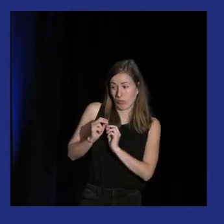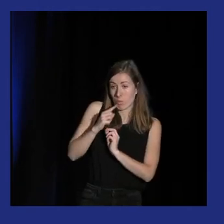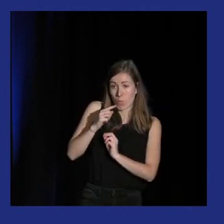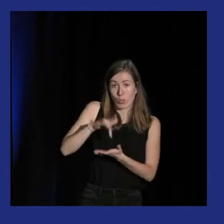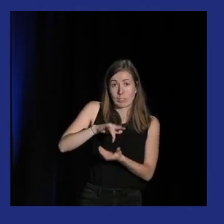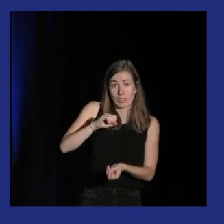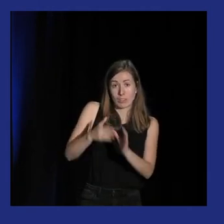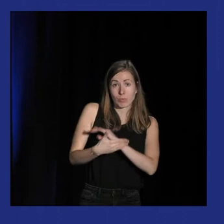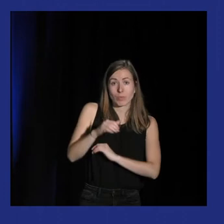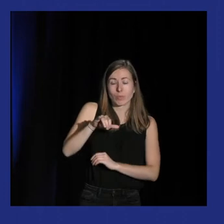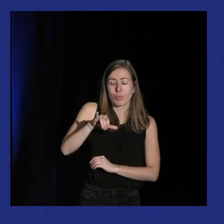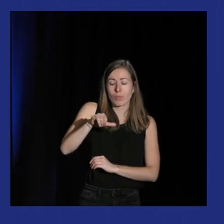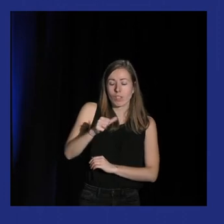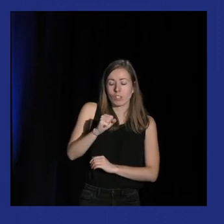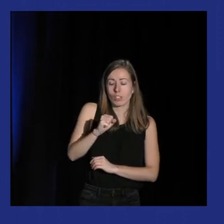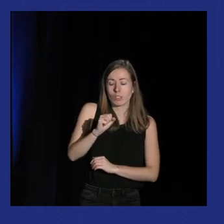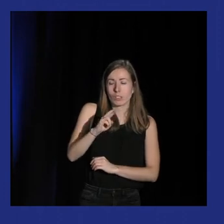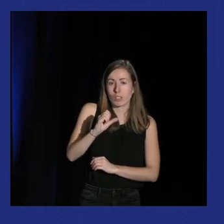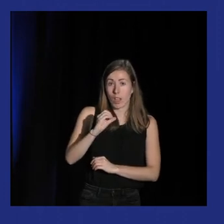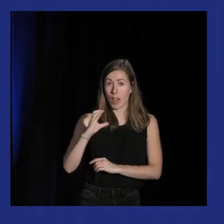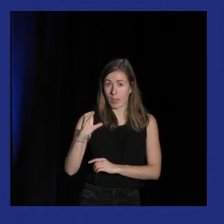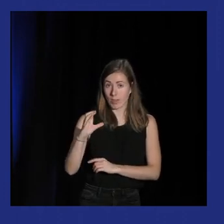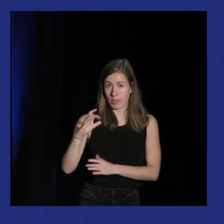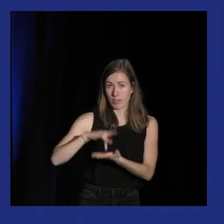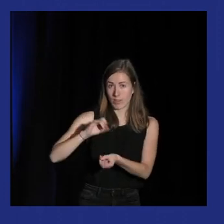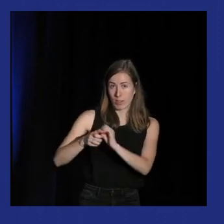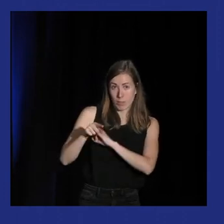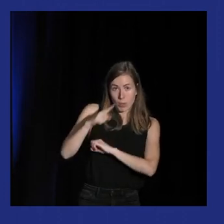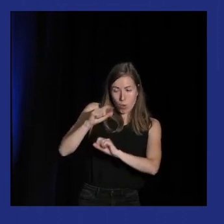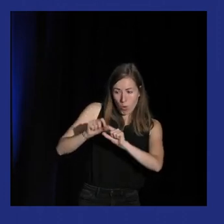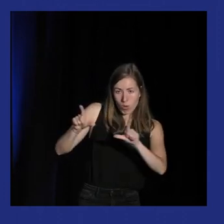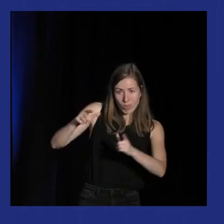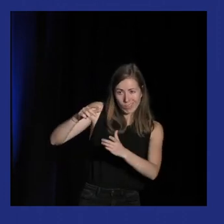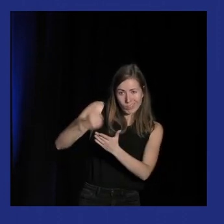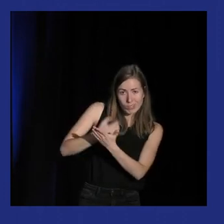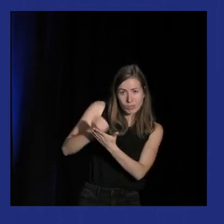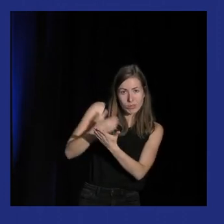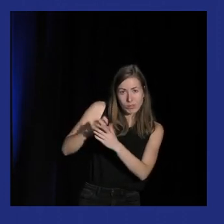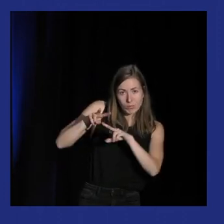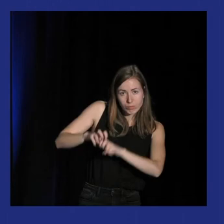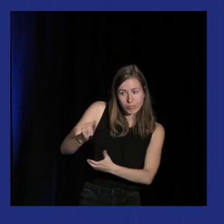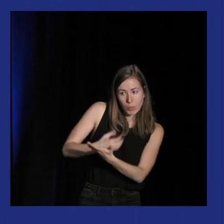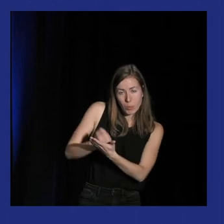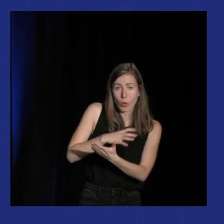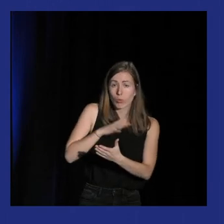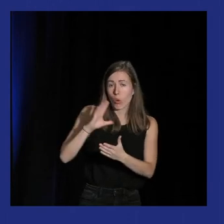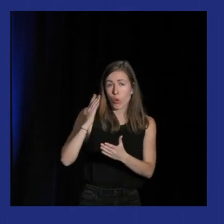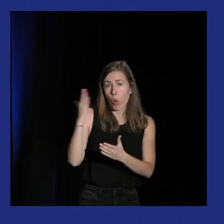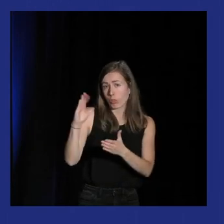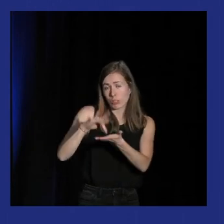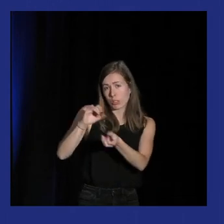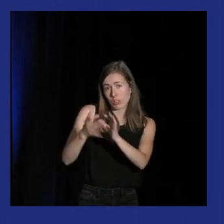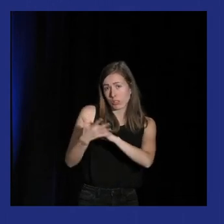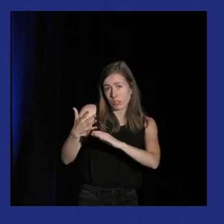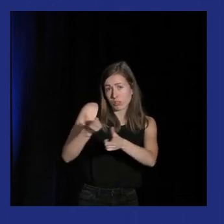informations sur le site de la jasrac ou sur toutes les tous les tous les en vérité toutes les tous les sites de société de gestion collective mais